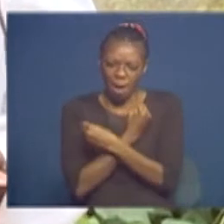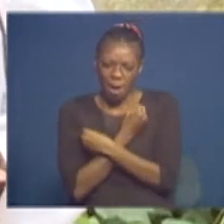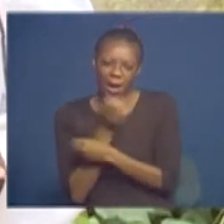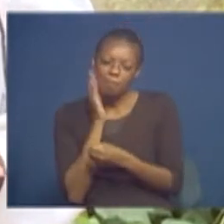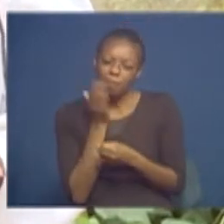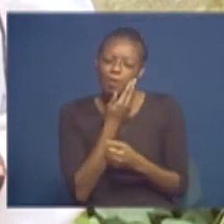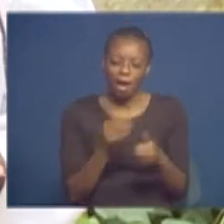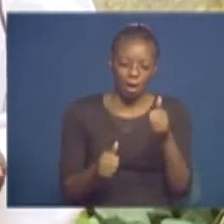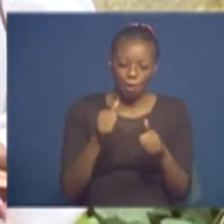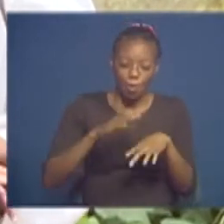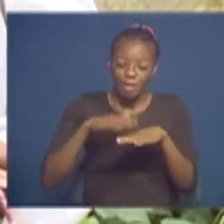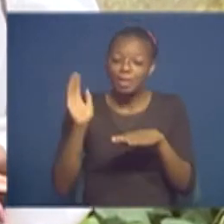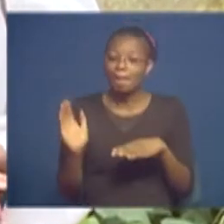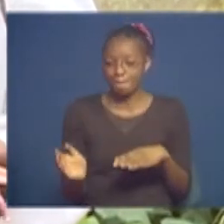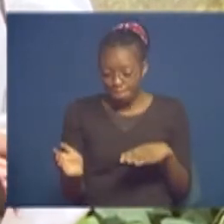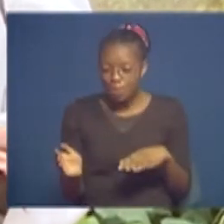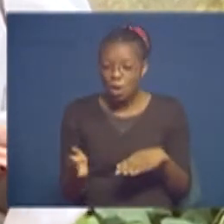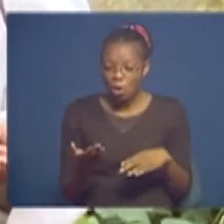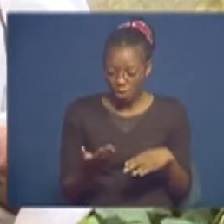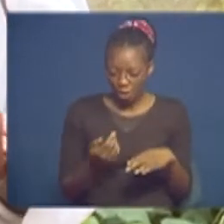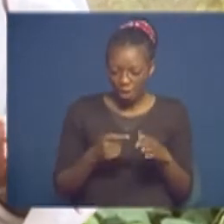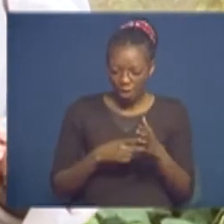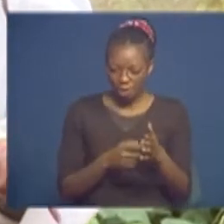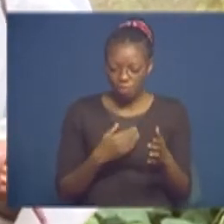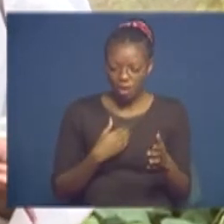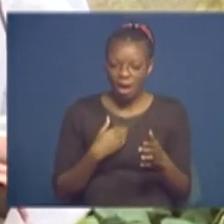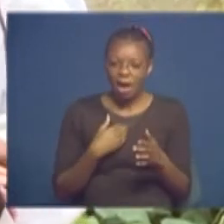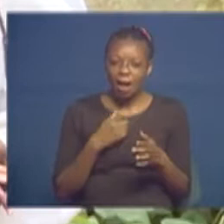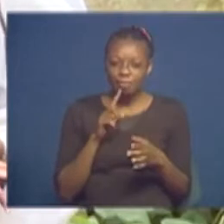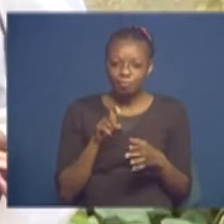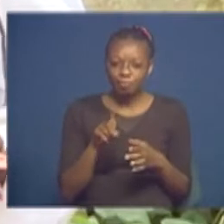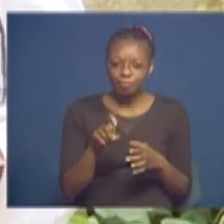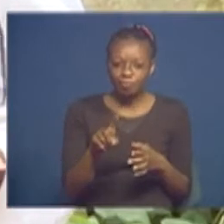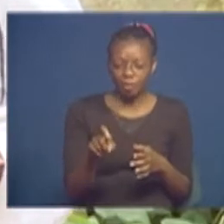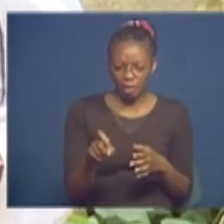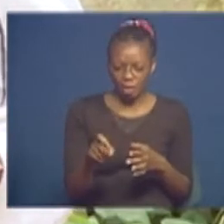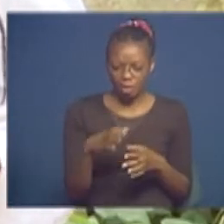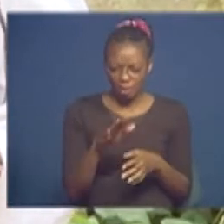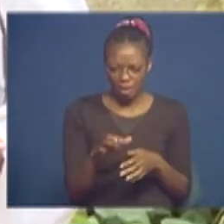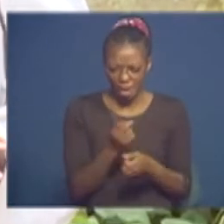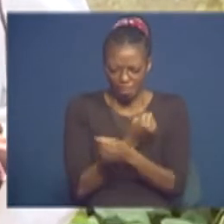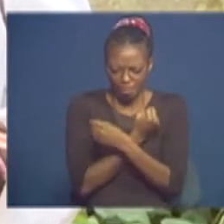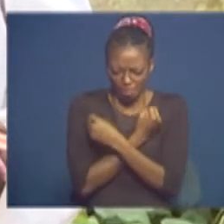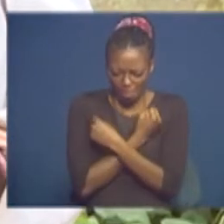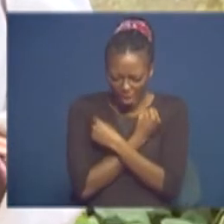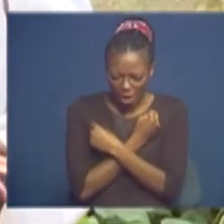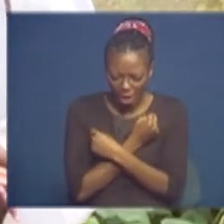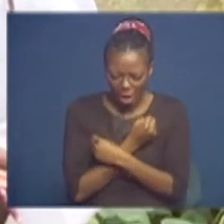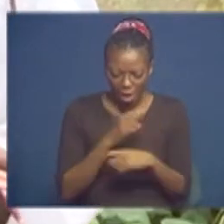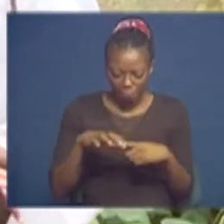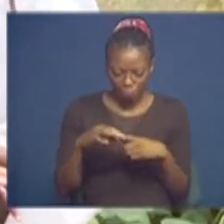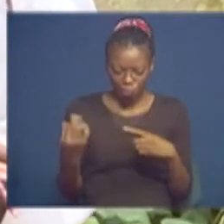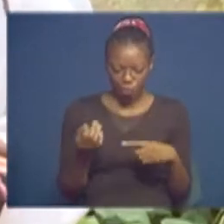wangu ni cowpea weevil, ambaye inaitwa Calosobrochus maculatus. Hii ni mdudu ambaye ukiweka